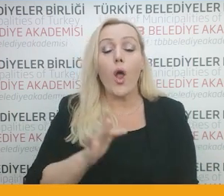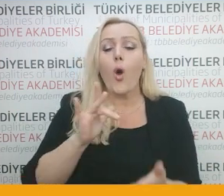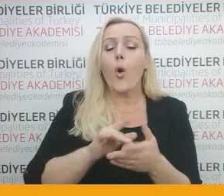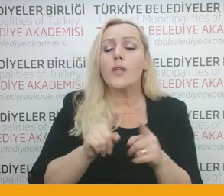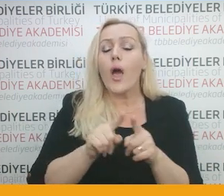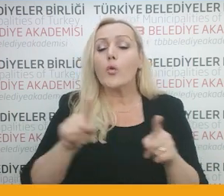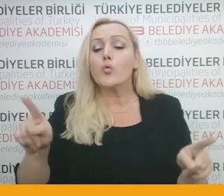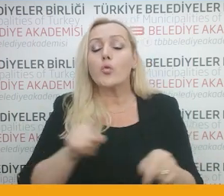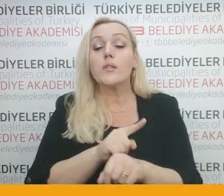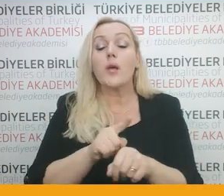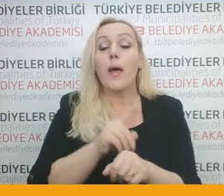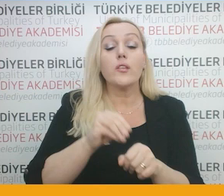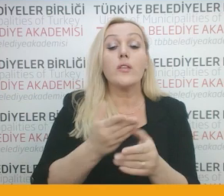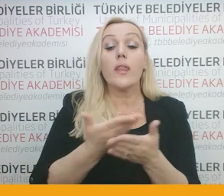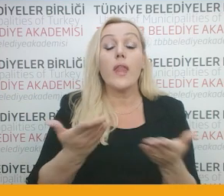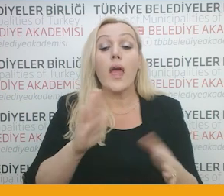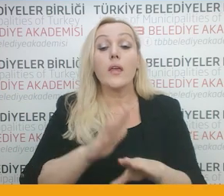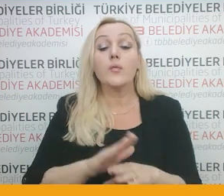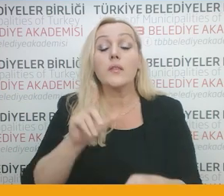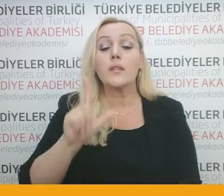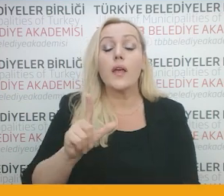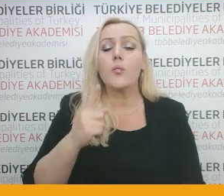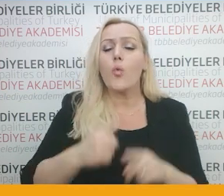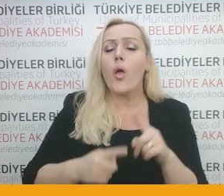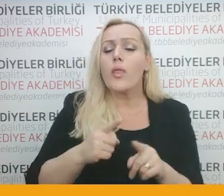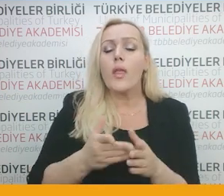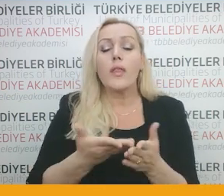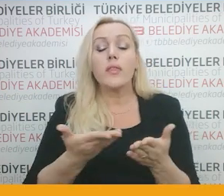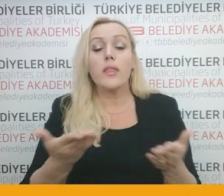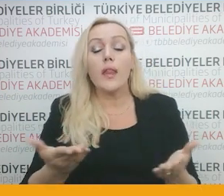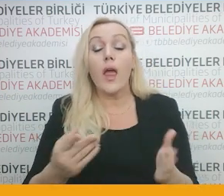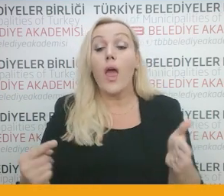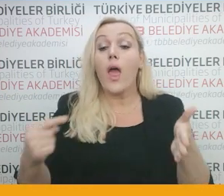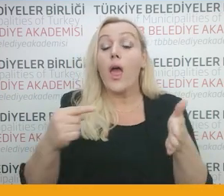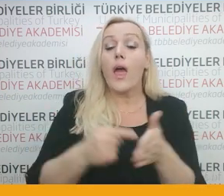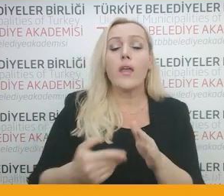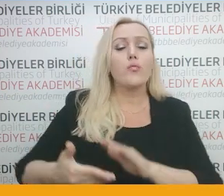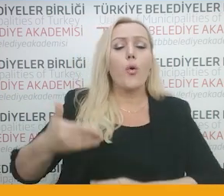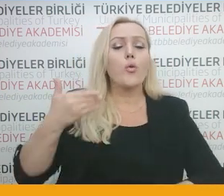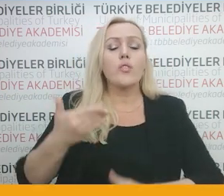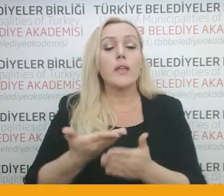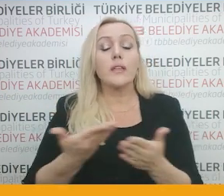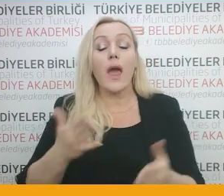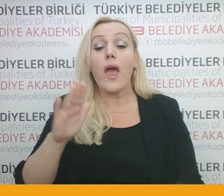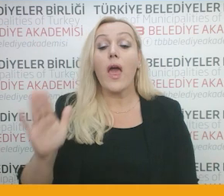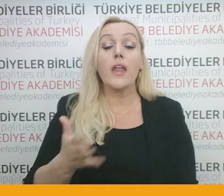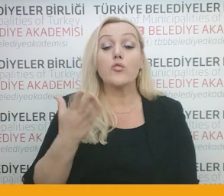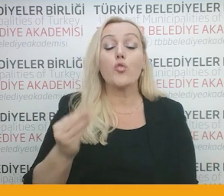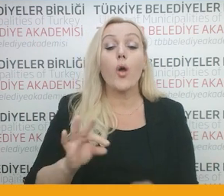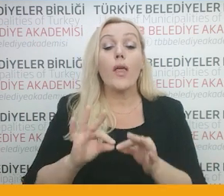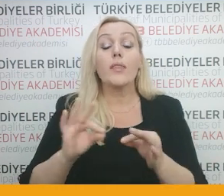iş ve işlemler yapılması lazım? Temel ilke ve politikalar nelerdir? Hedef ve öncelikleri nelerdir? En çok neye ihtiyaç var?